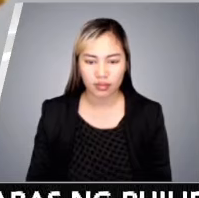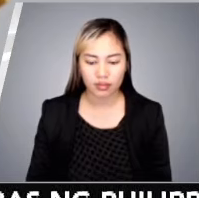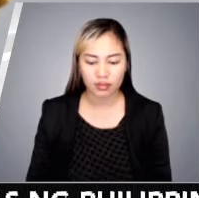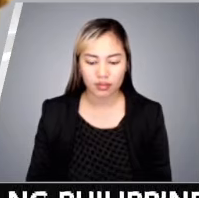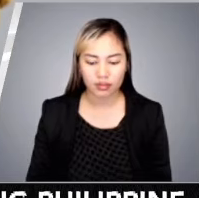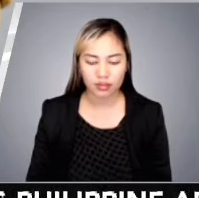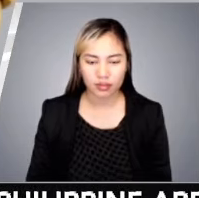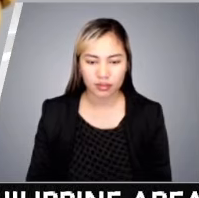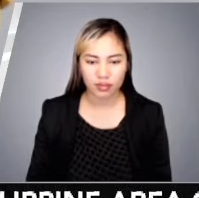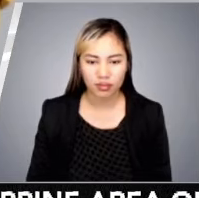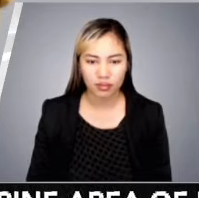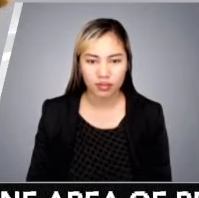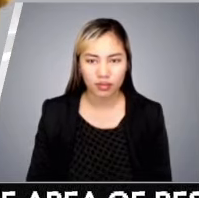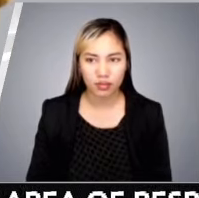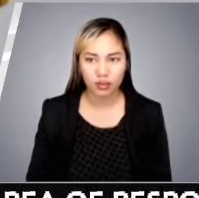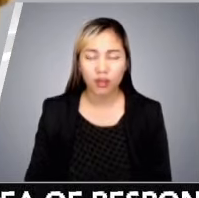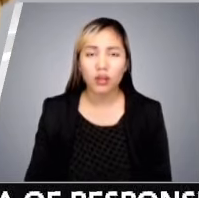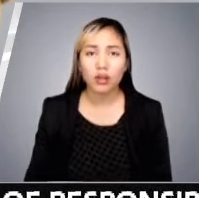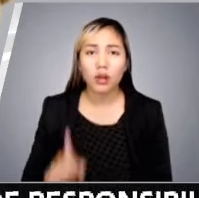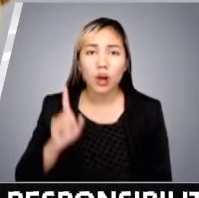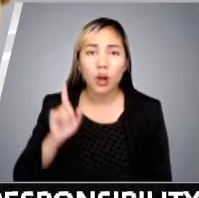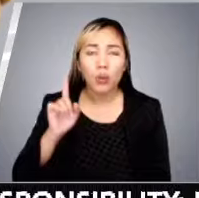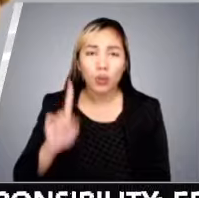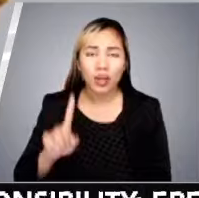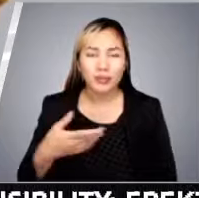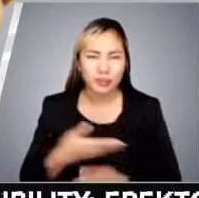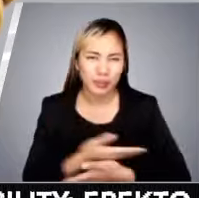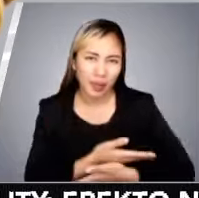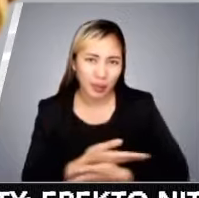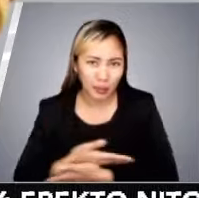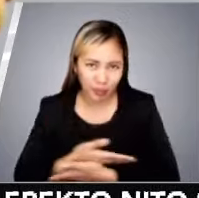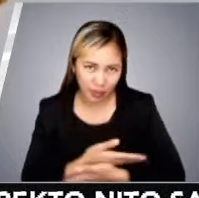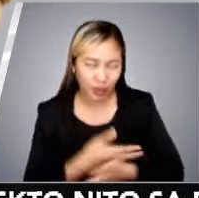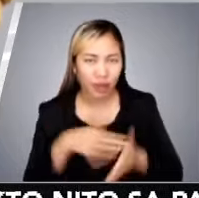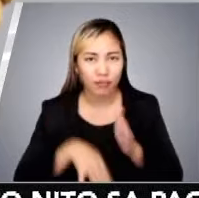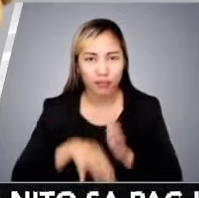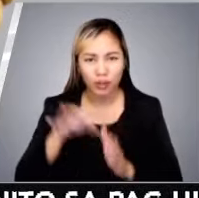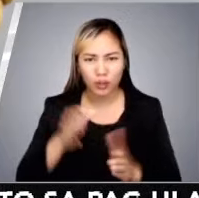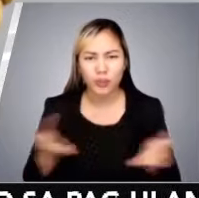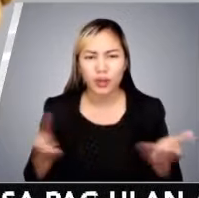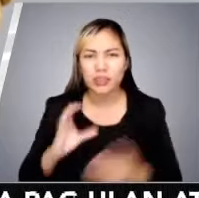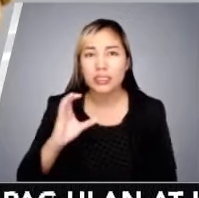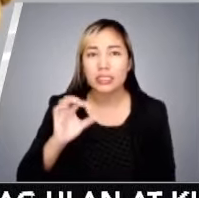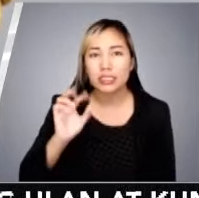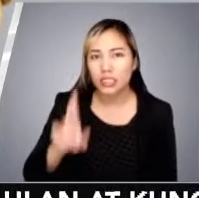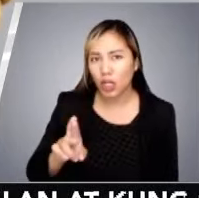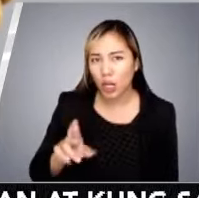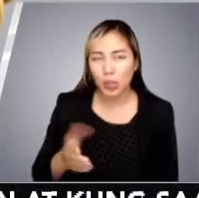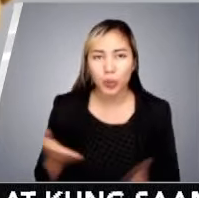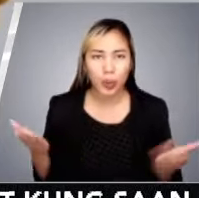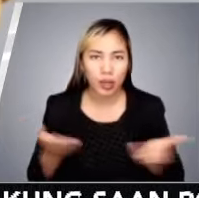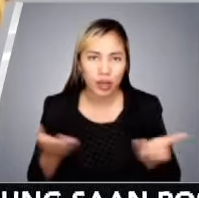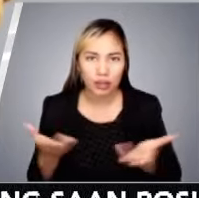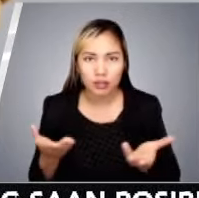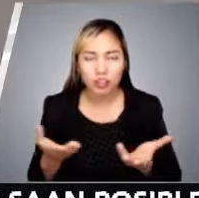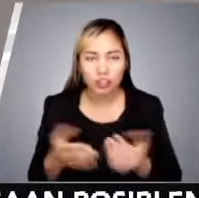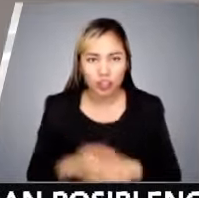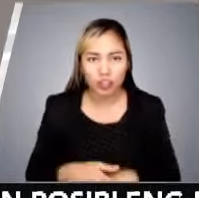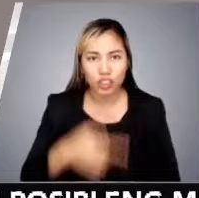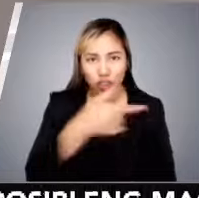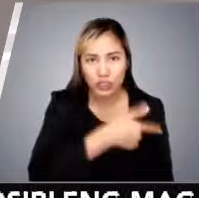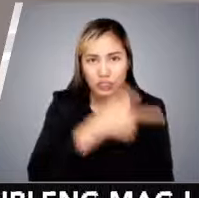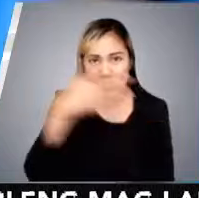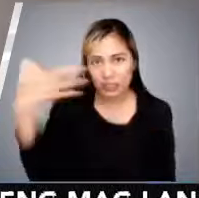Natagpuan ang isang bagong silang na sanggol sa banyo ng isang beach resort sa Barangay Tambler sa General Santos City. Ayon